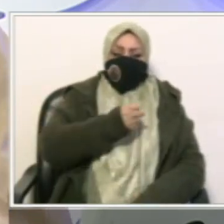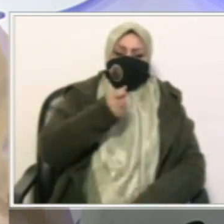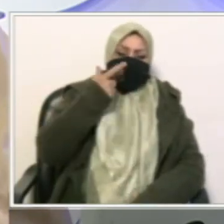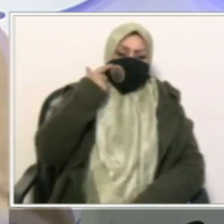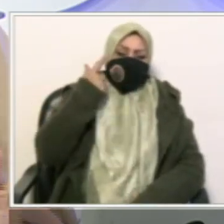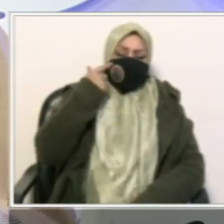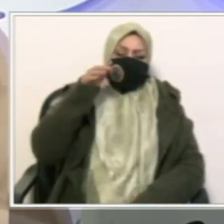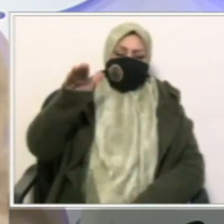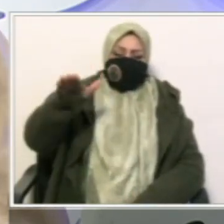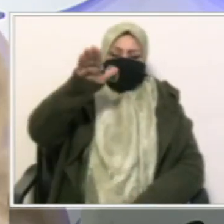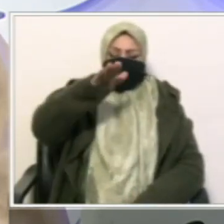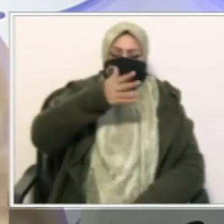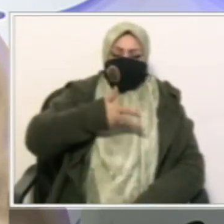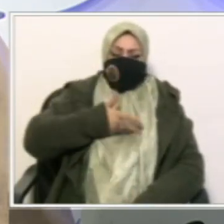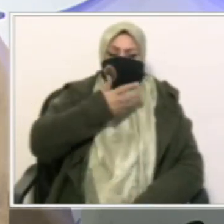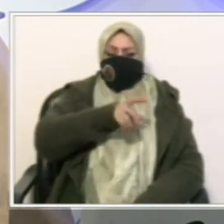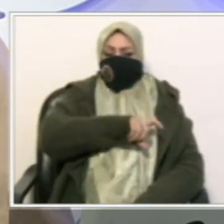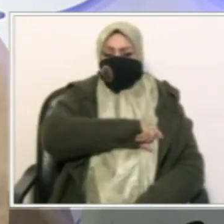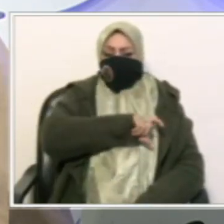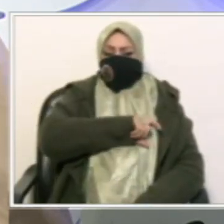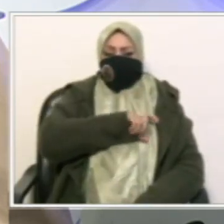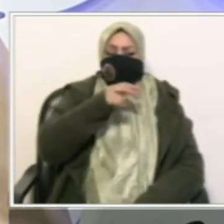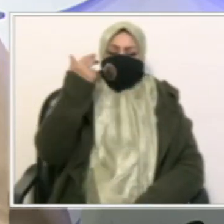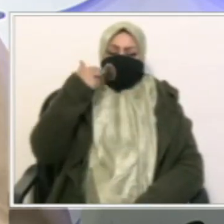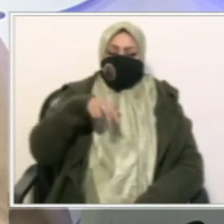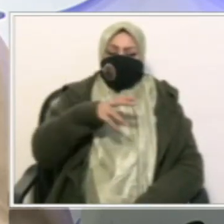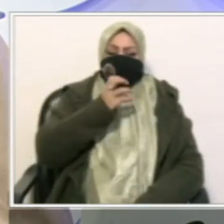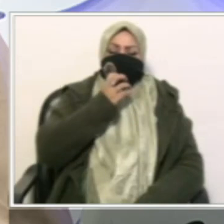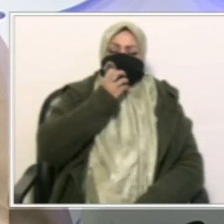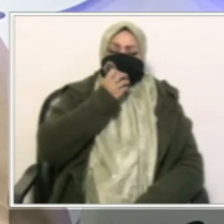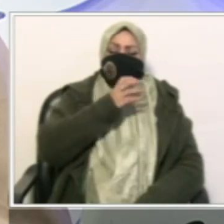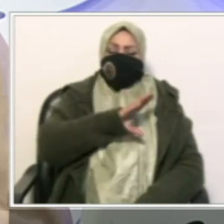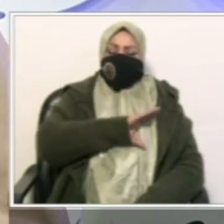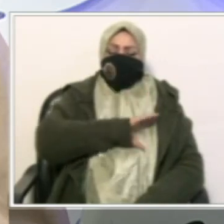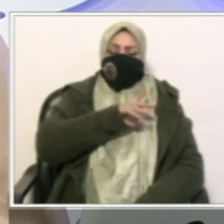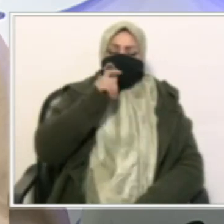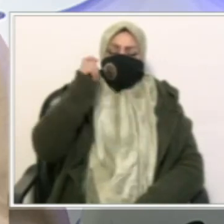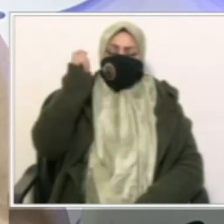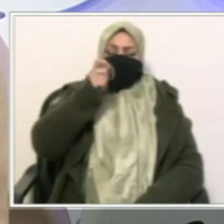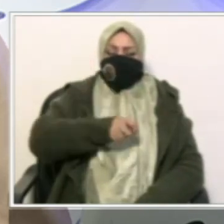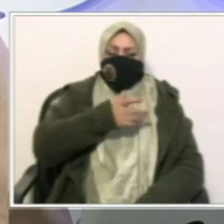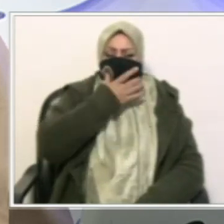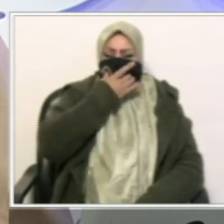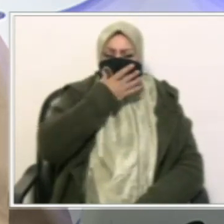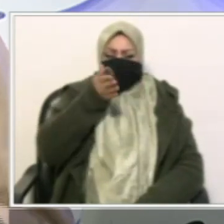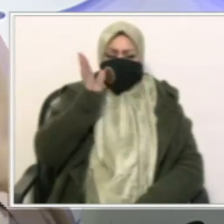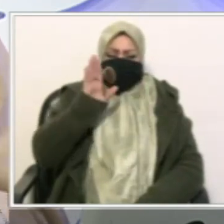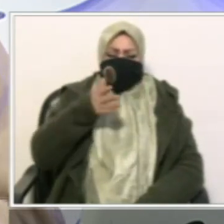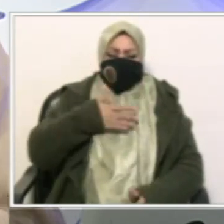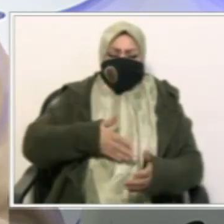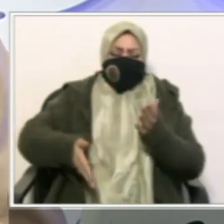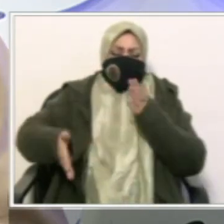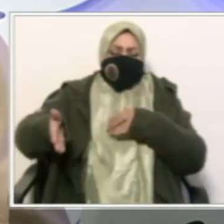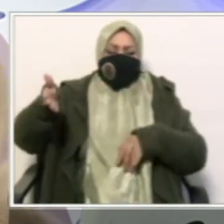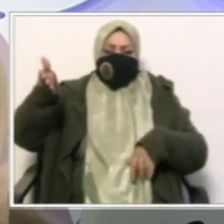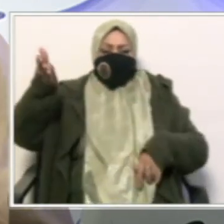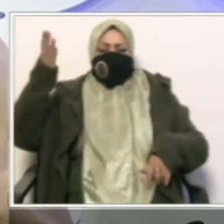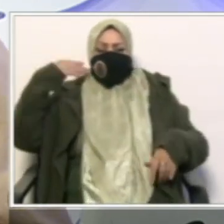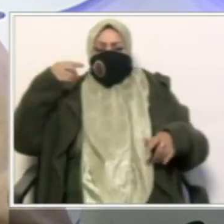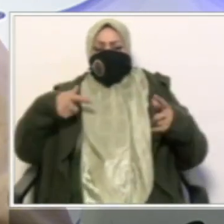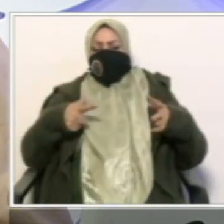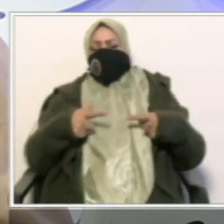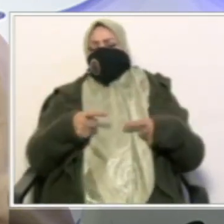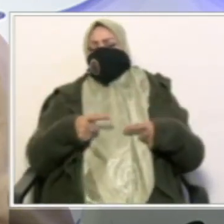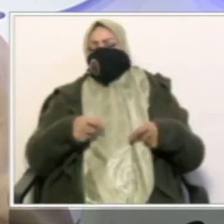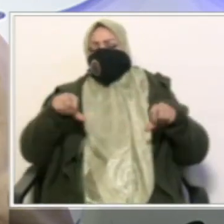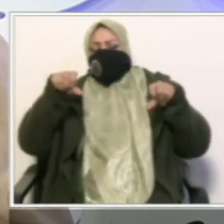وغيرها، وكانت بإمرته وتحت، وكلها كلها حروب خاسرة، والآن بعد كذلك حتى